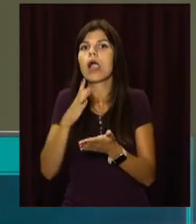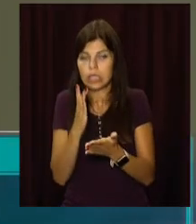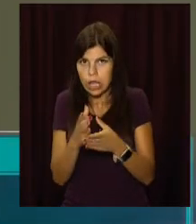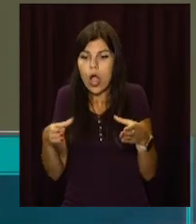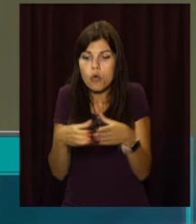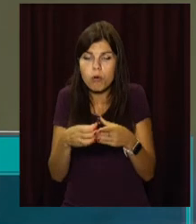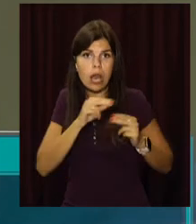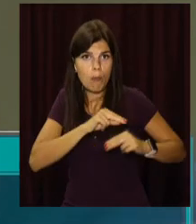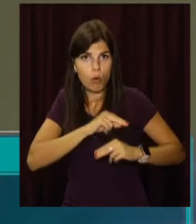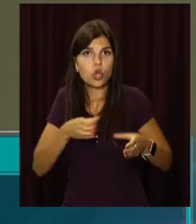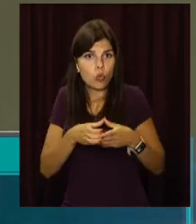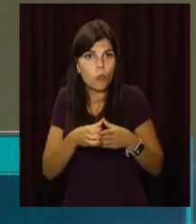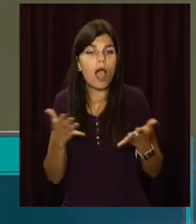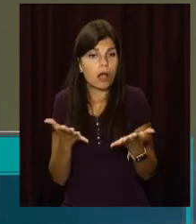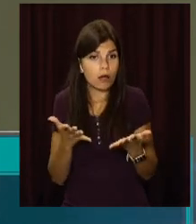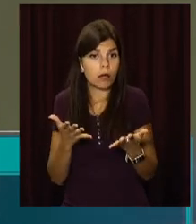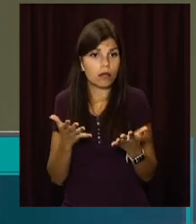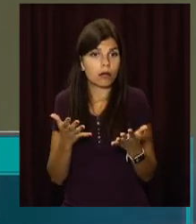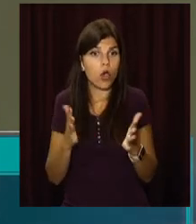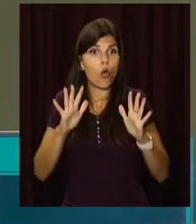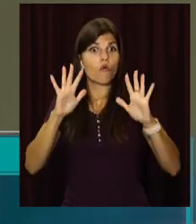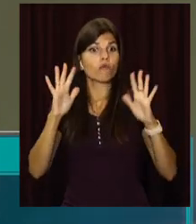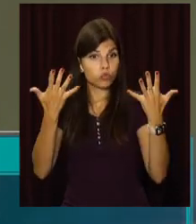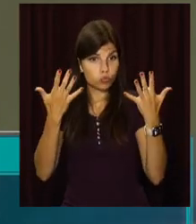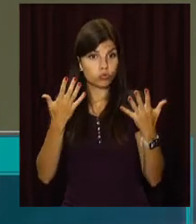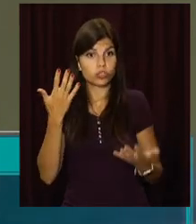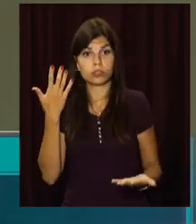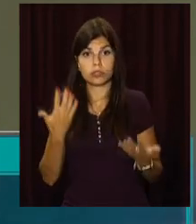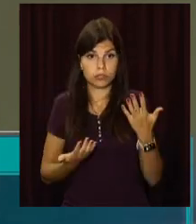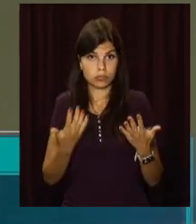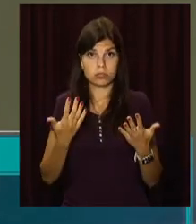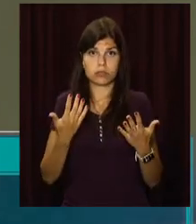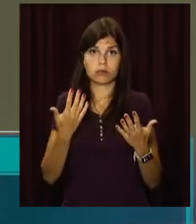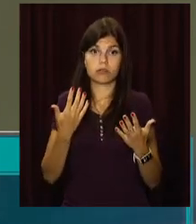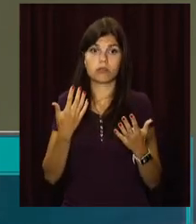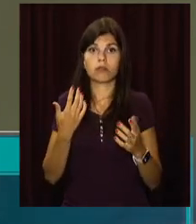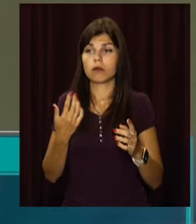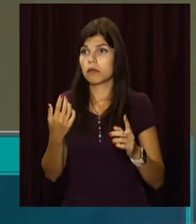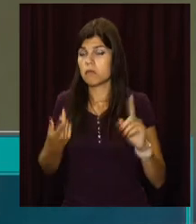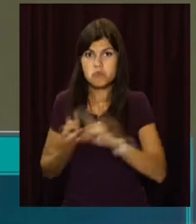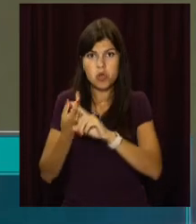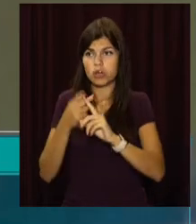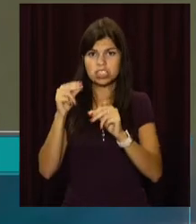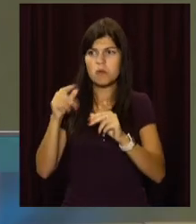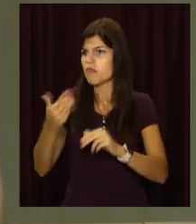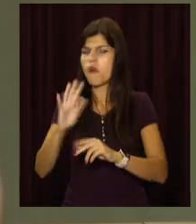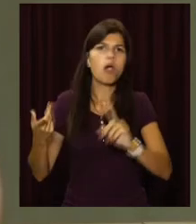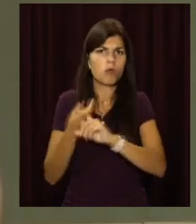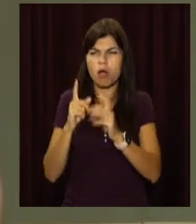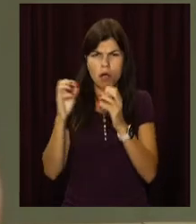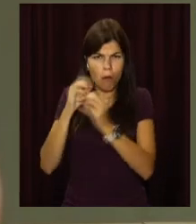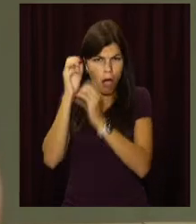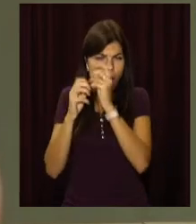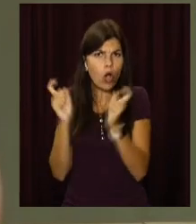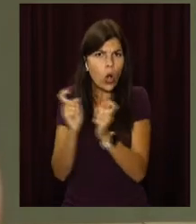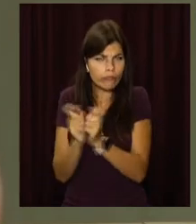робоча група, яка у случаї виникнення якихось подій виїжджає на місця, де виникають такі конфлікти,